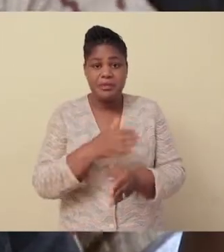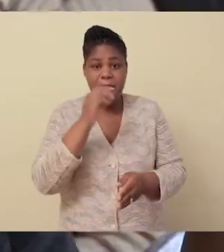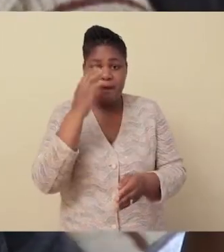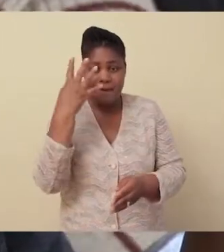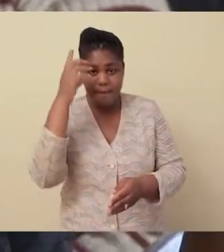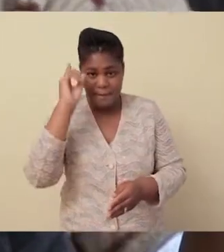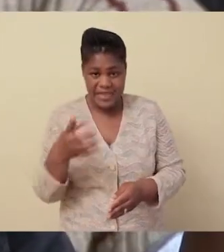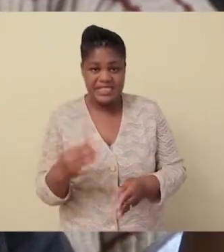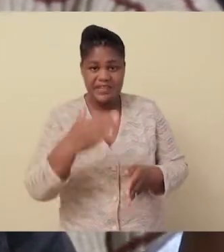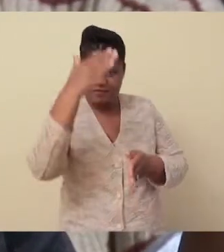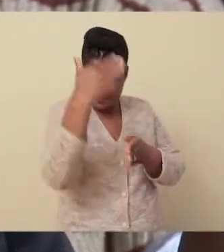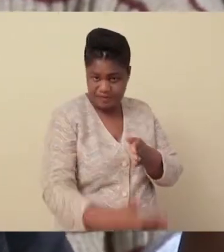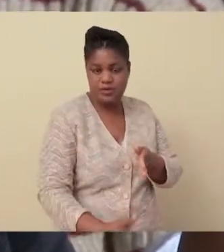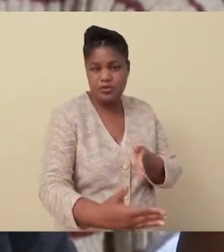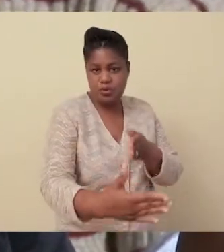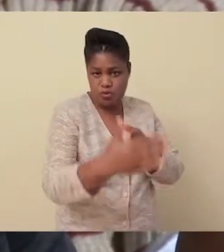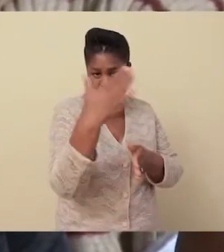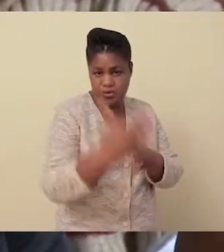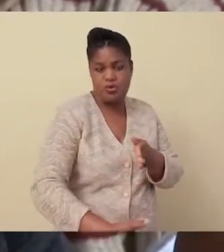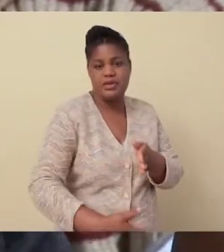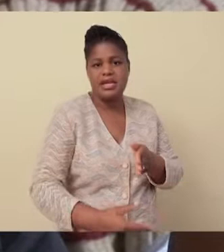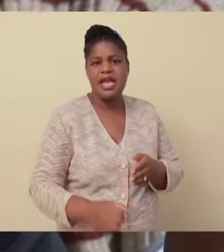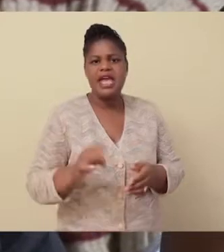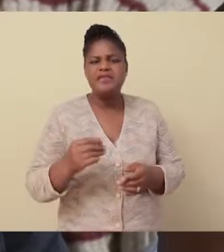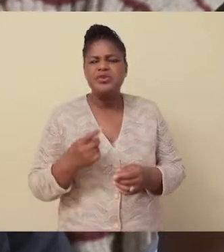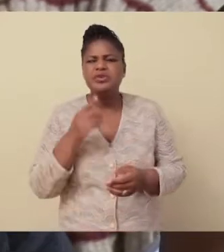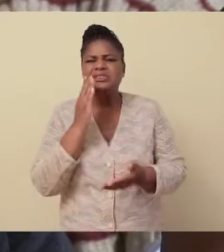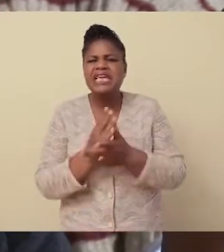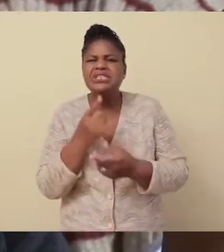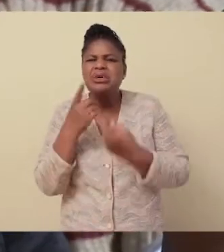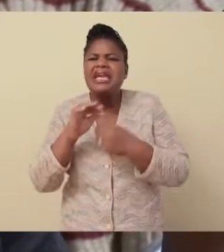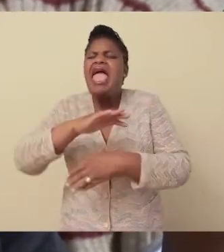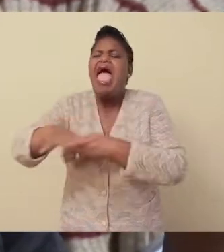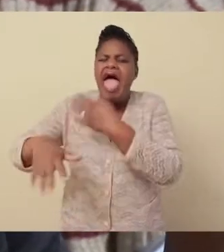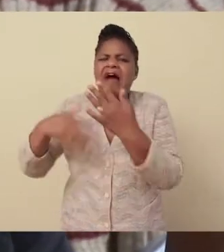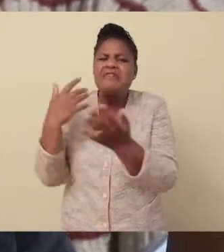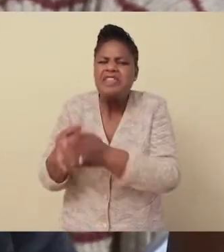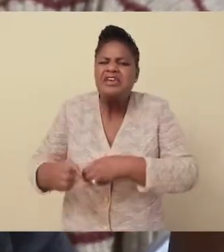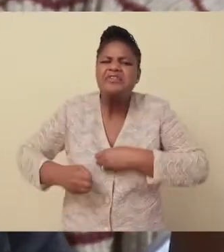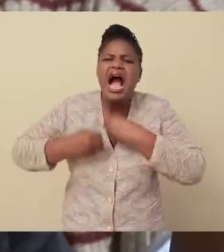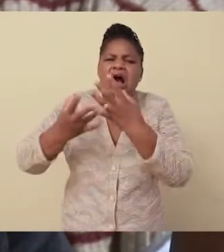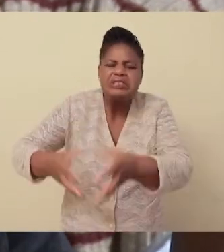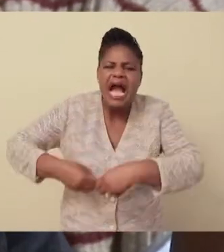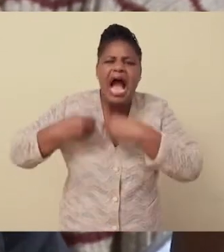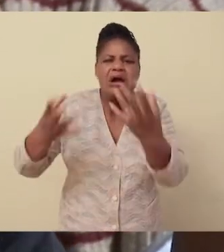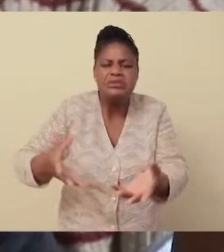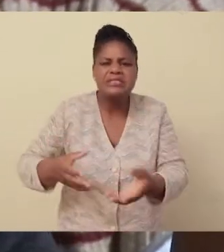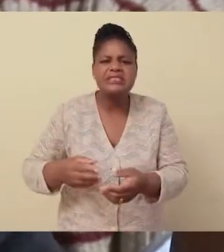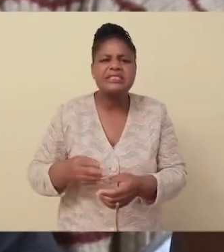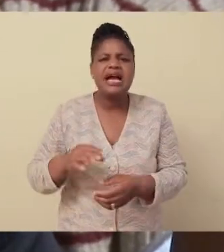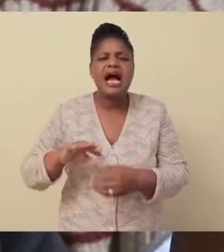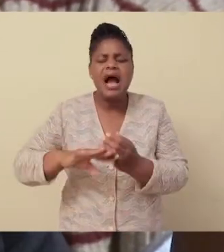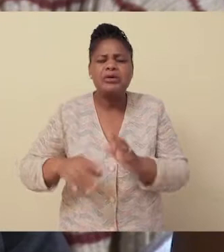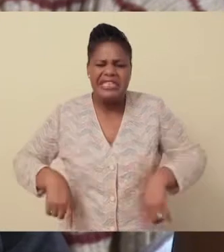nomumvura mose zvose zvose. Muchaguma mogoverana zvakadzika-dzika zvomumba medu. Kana tachizogoverana,